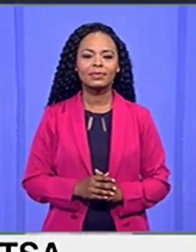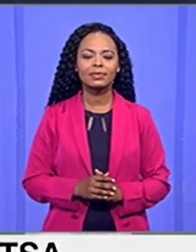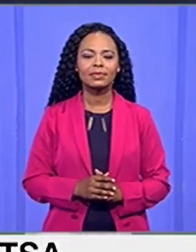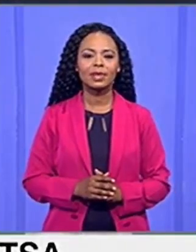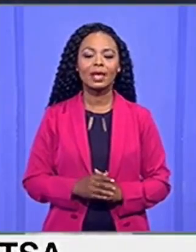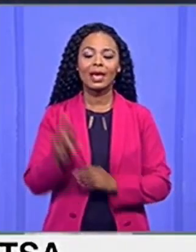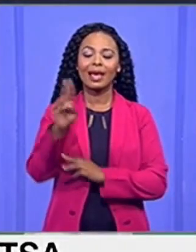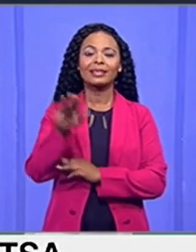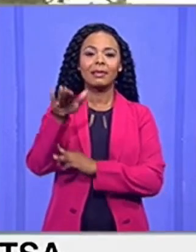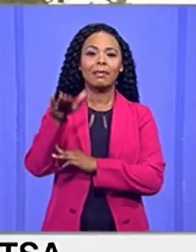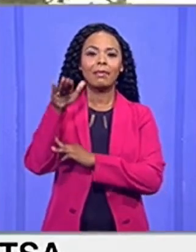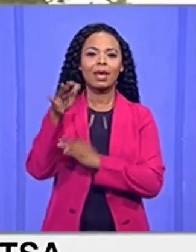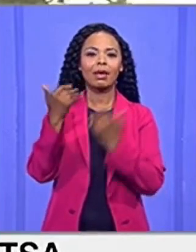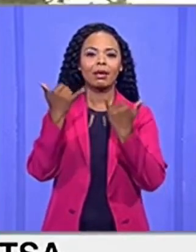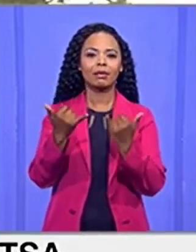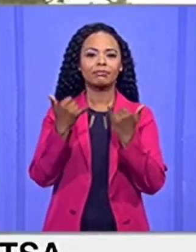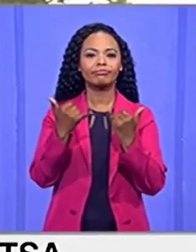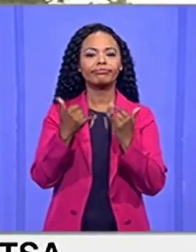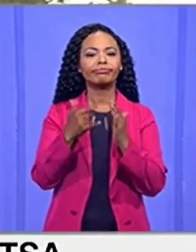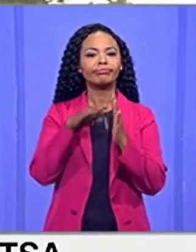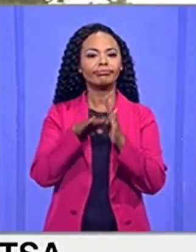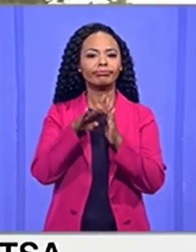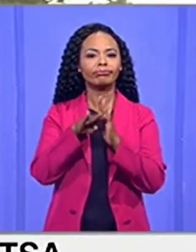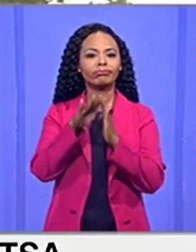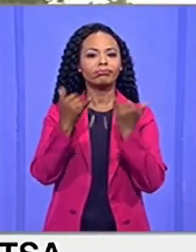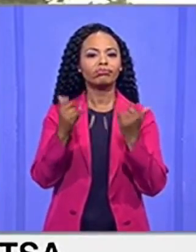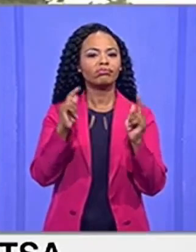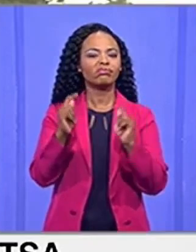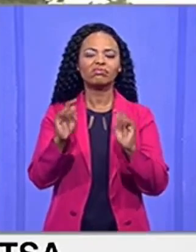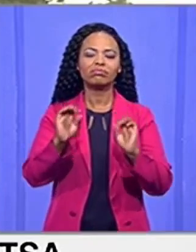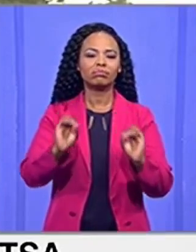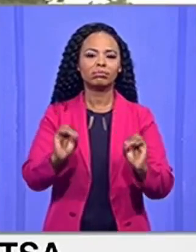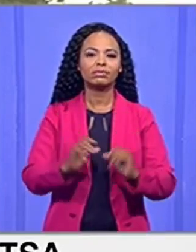Banka ya Reserve e tlogela yelo tsa kadimo ya madi di sa fetoga.